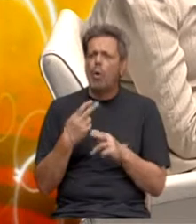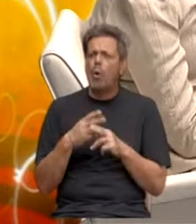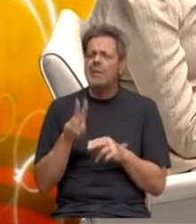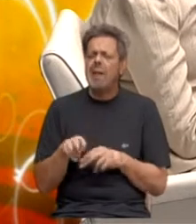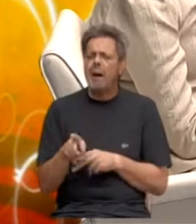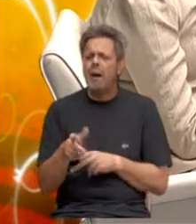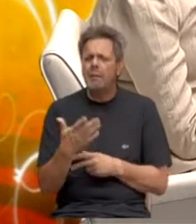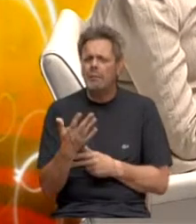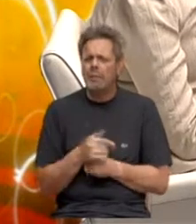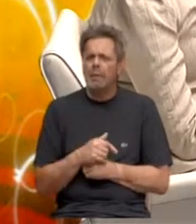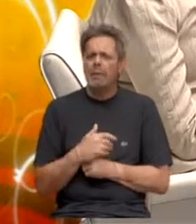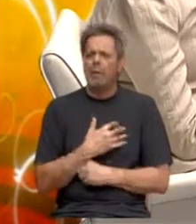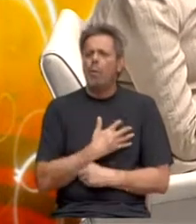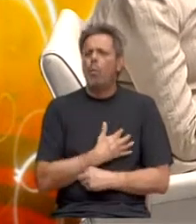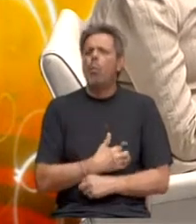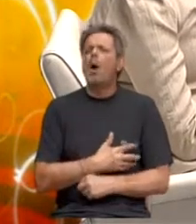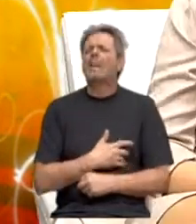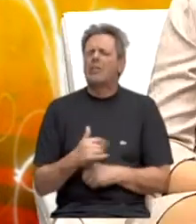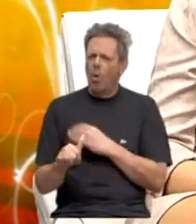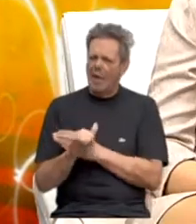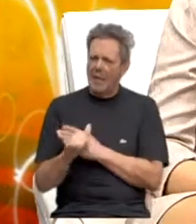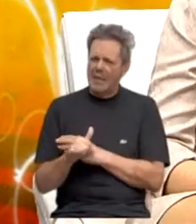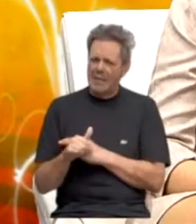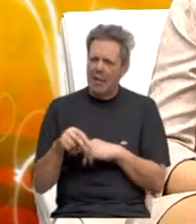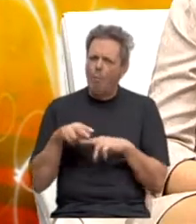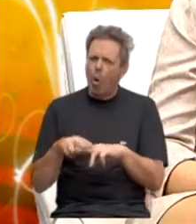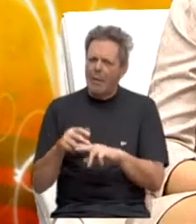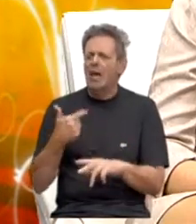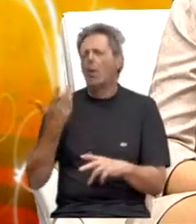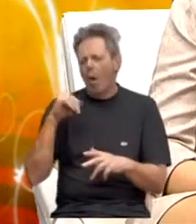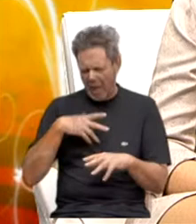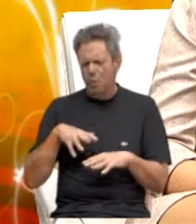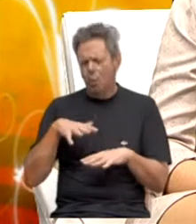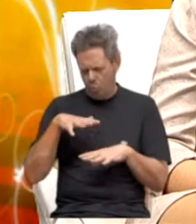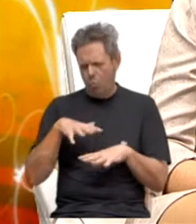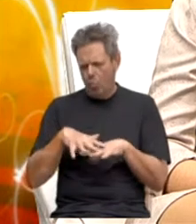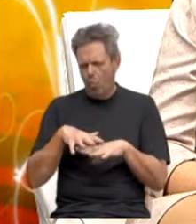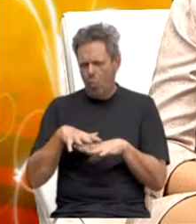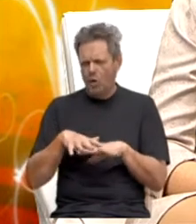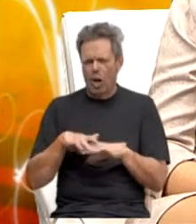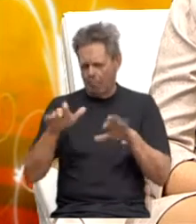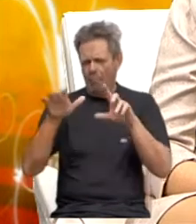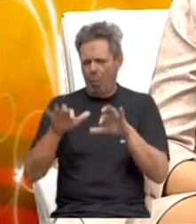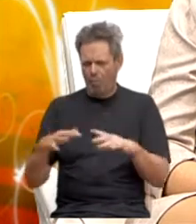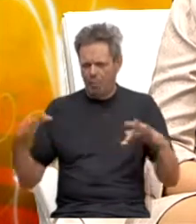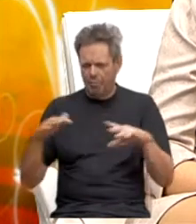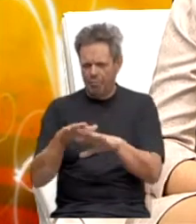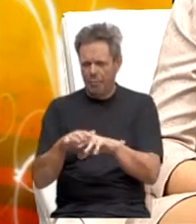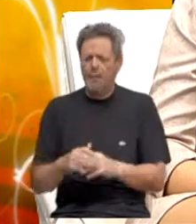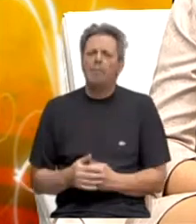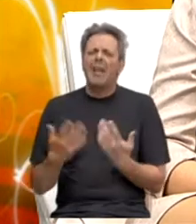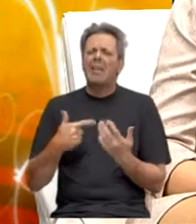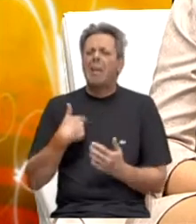Zagrebu? U Hrvatskoj 11 bolnica koje su umrežene u PCI mrežu. To je mreža interventne kardiologije gdje mi